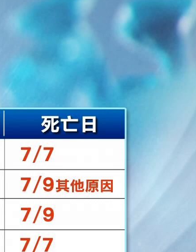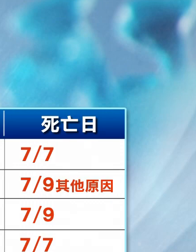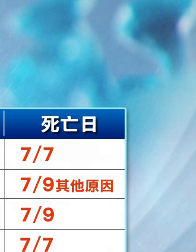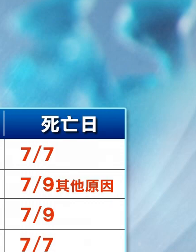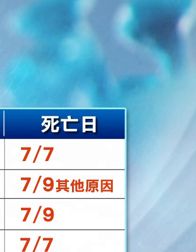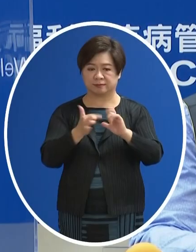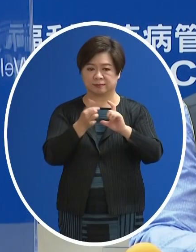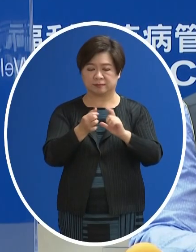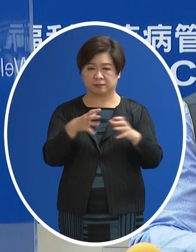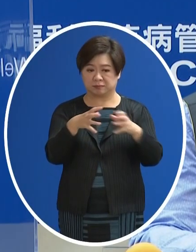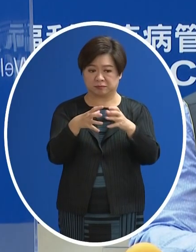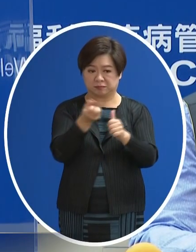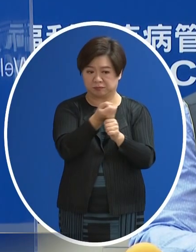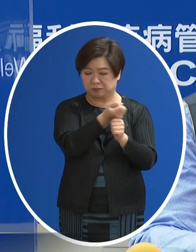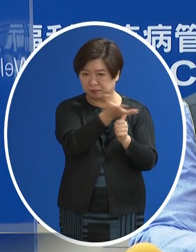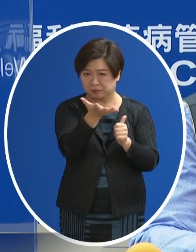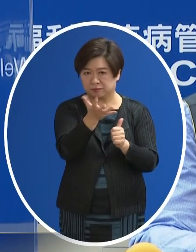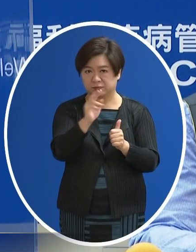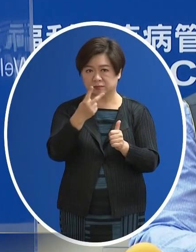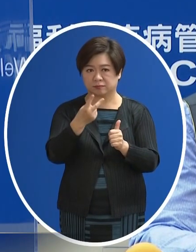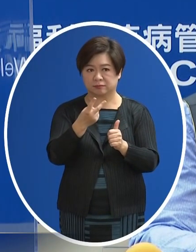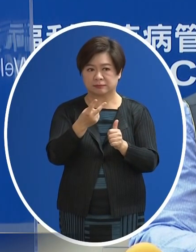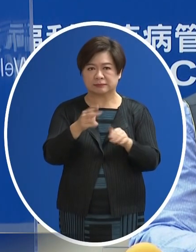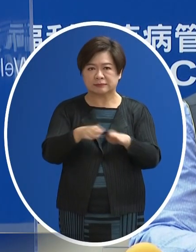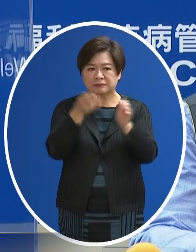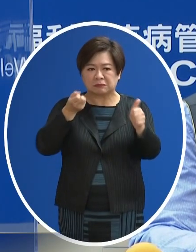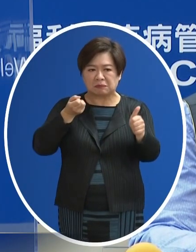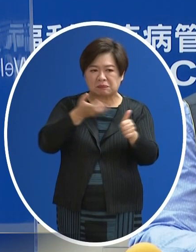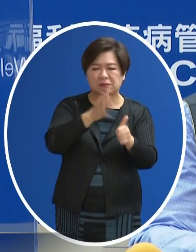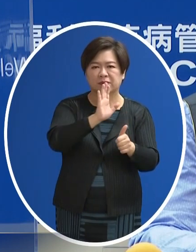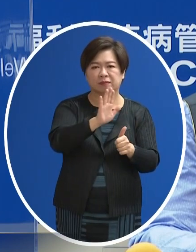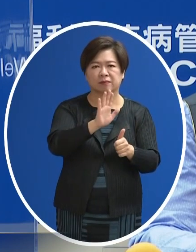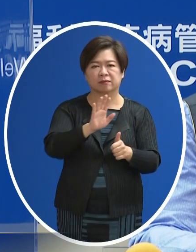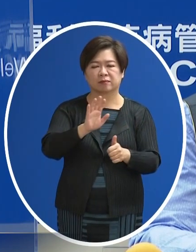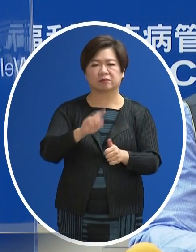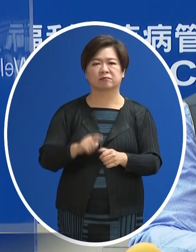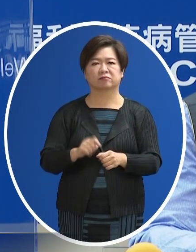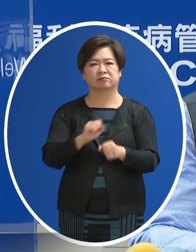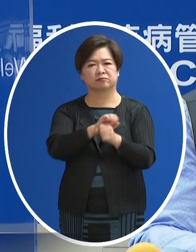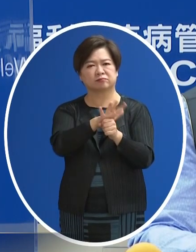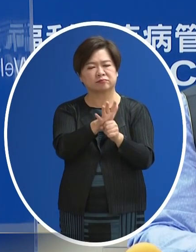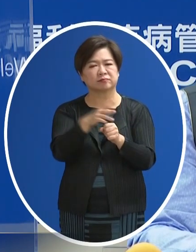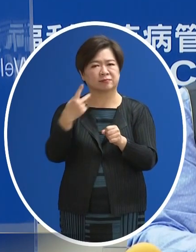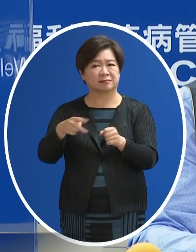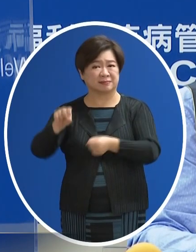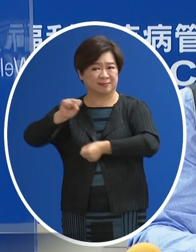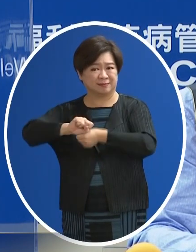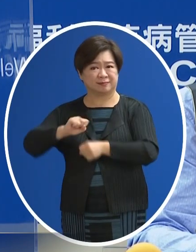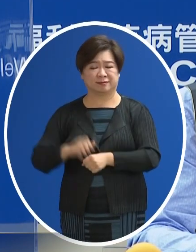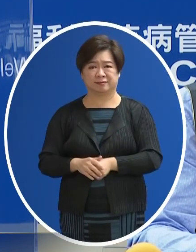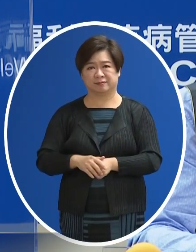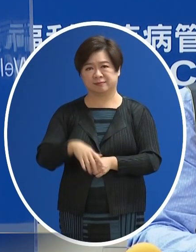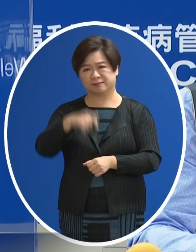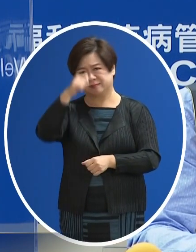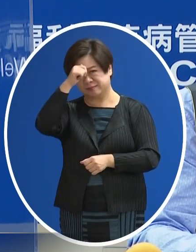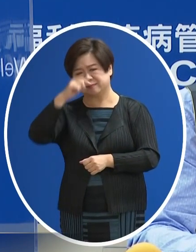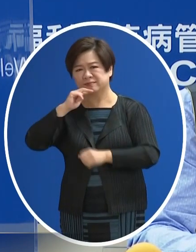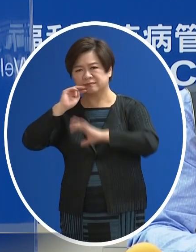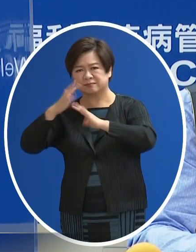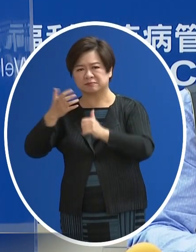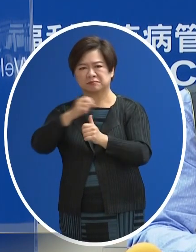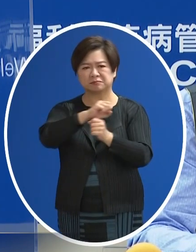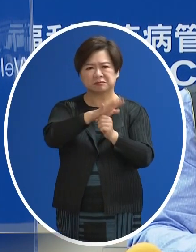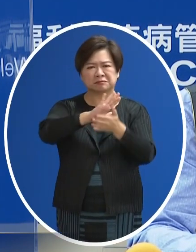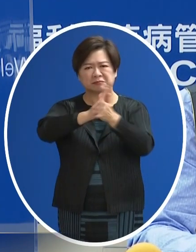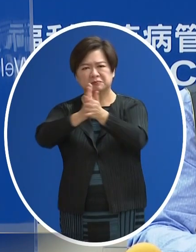死亡。 社区的一个传播之后，那以 COVID-19 再加上变种病毒等等的情